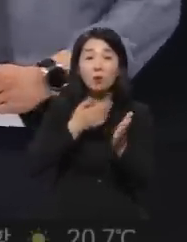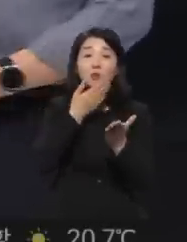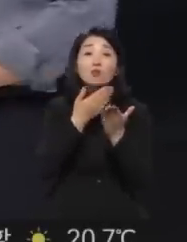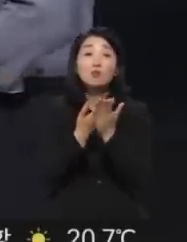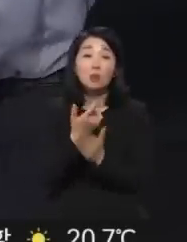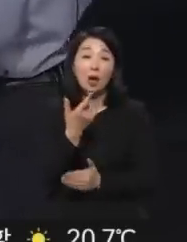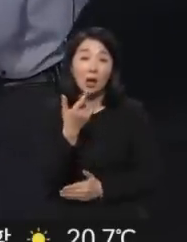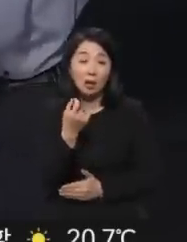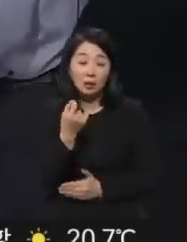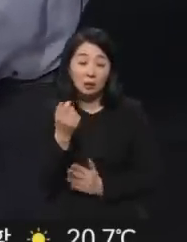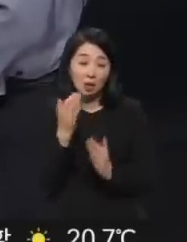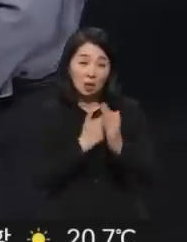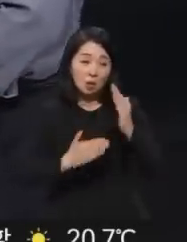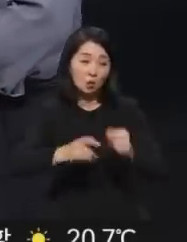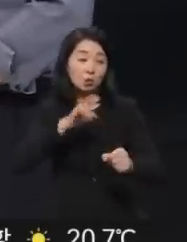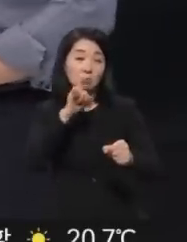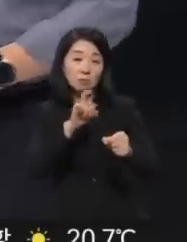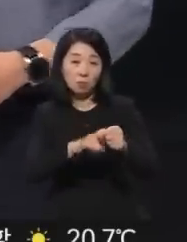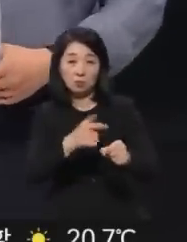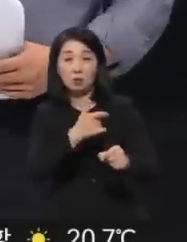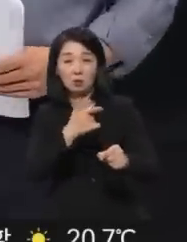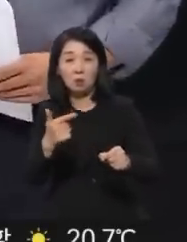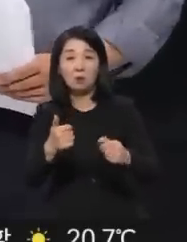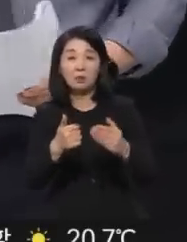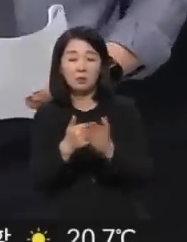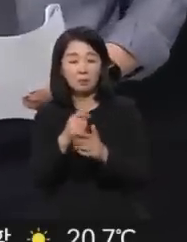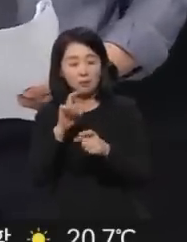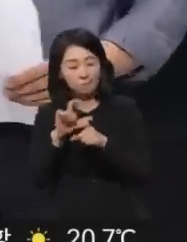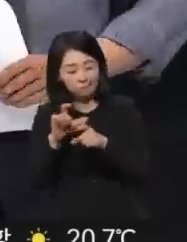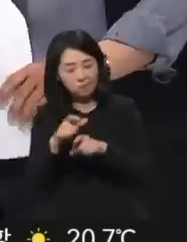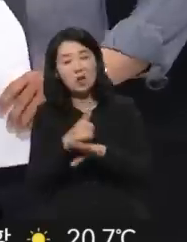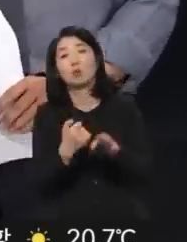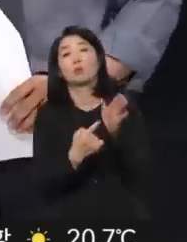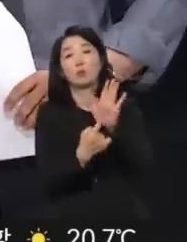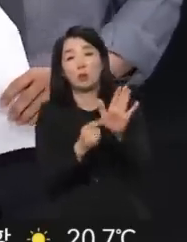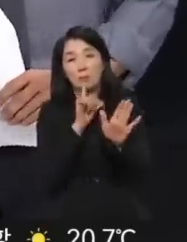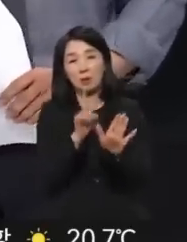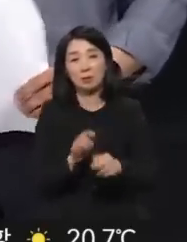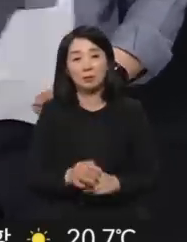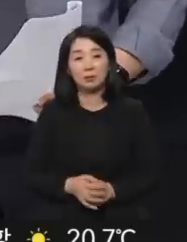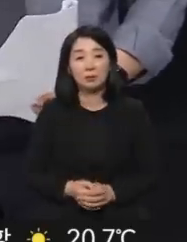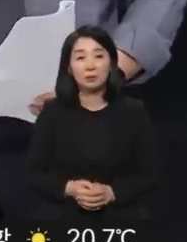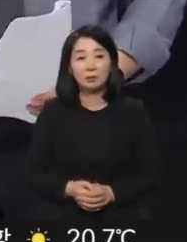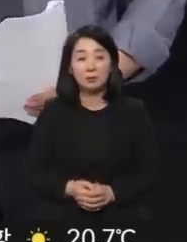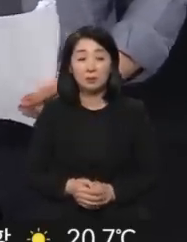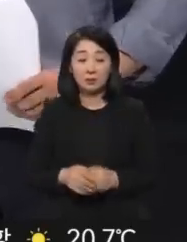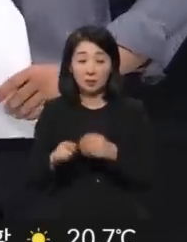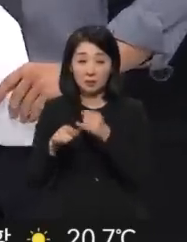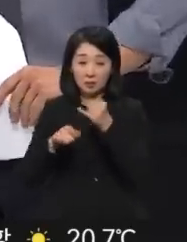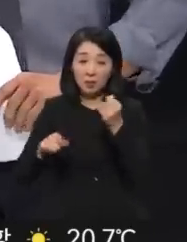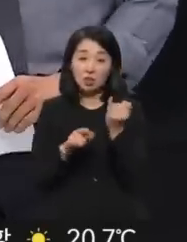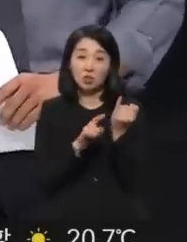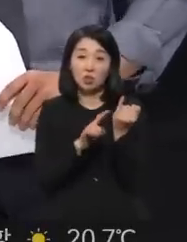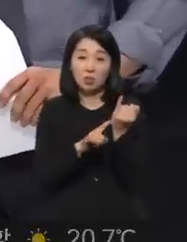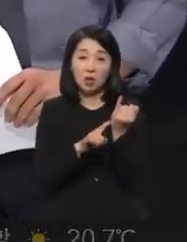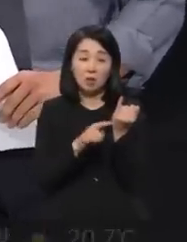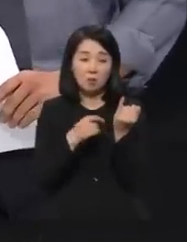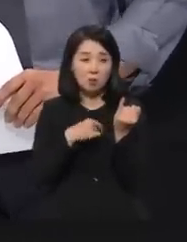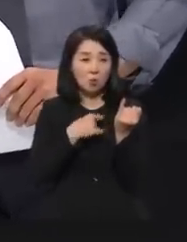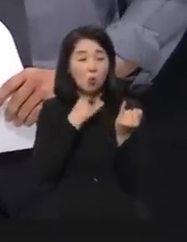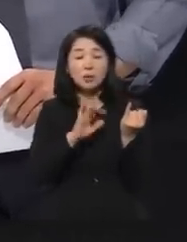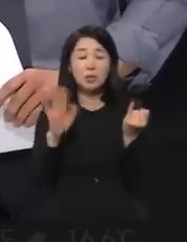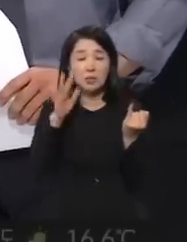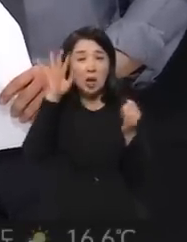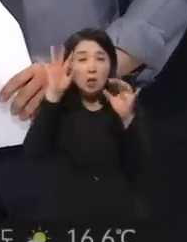내용이고 공익적인 측면이 크다고 판단해 고심 끝에 보도를 한 것이라고 밝혔습니다. 첼리스트는 본인이 원치 않고 동의도